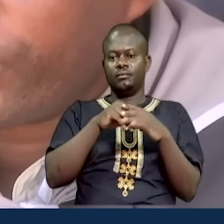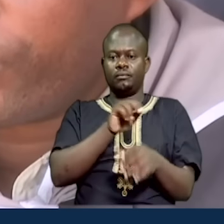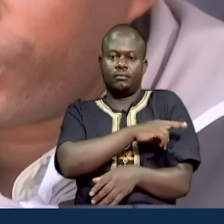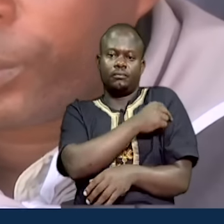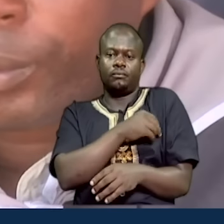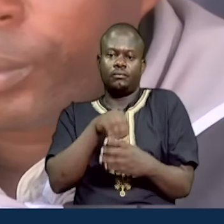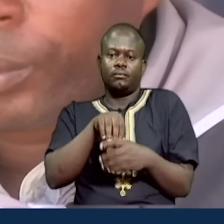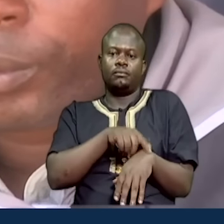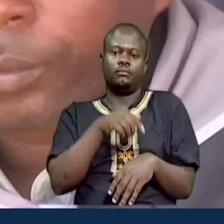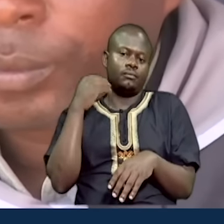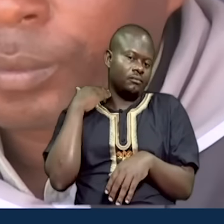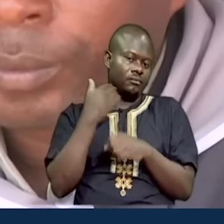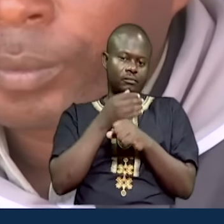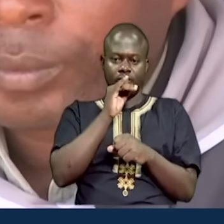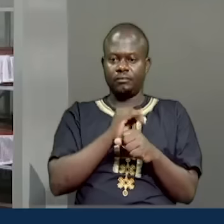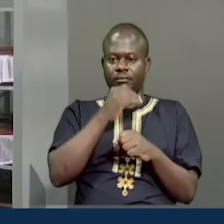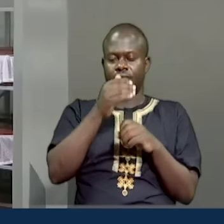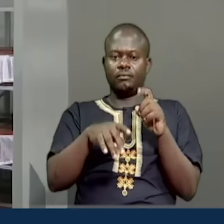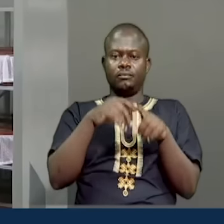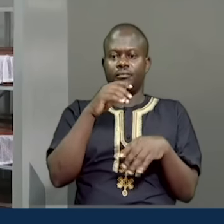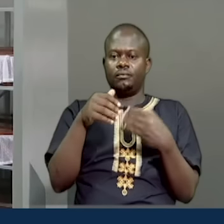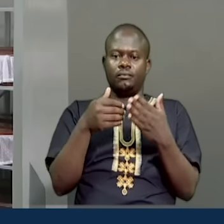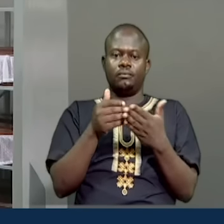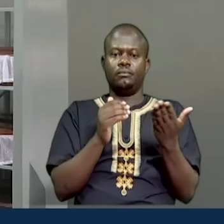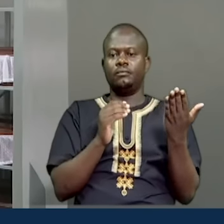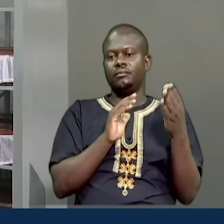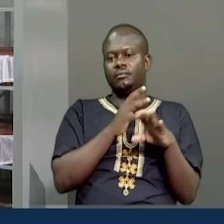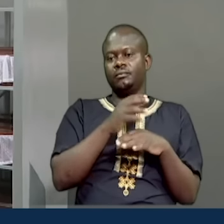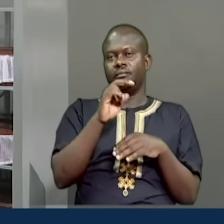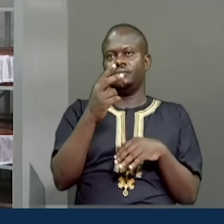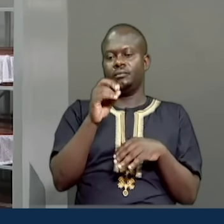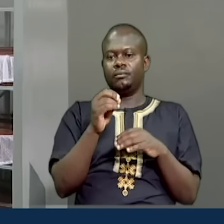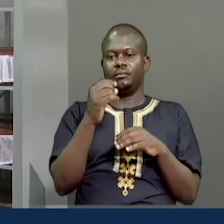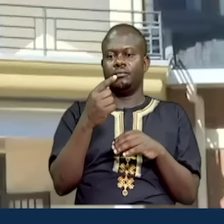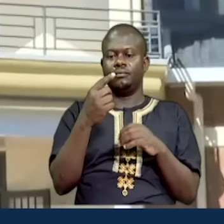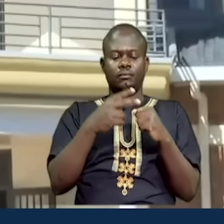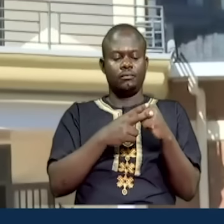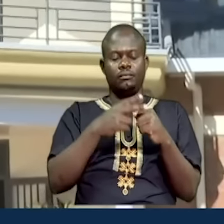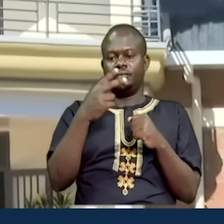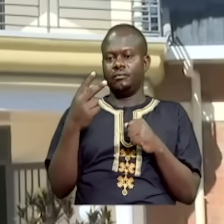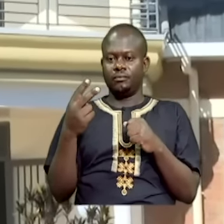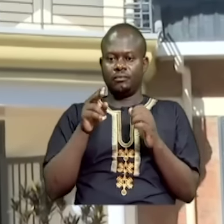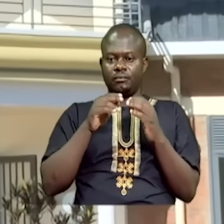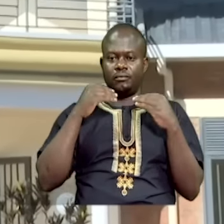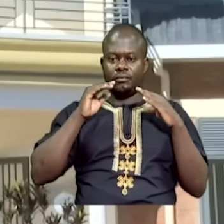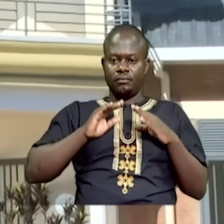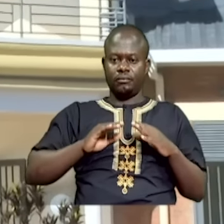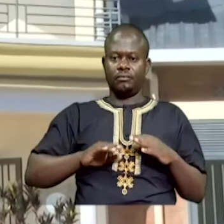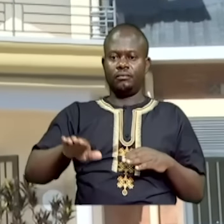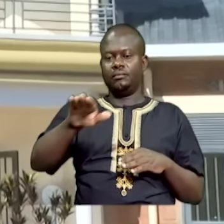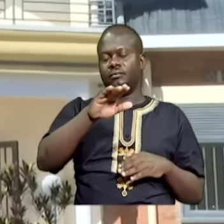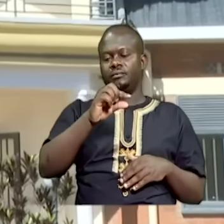cya genocide yakorewe abatutsi bakaza kuhicirwa ugize abagera ku 22,172 baruhukiye mu rwibutso rwa genocide